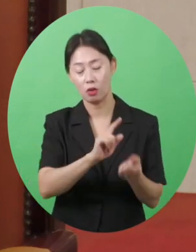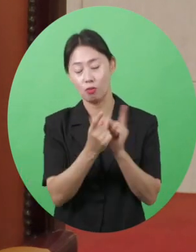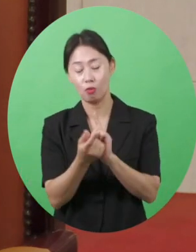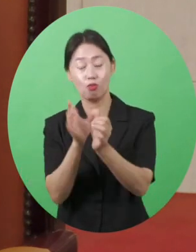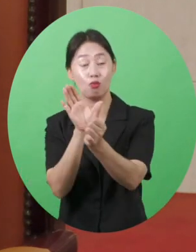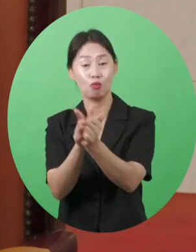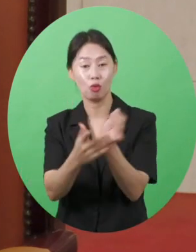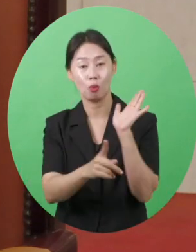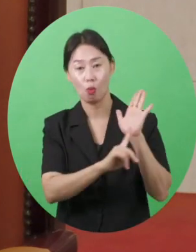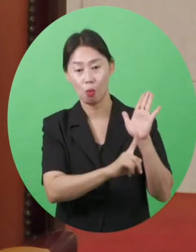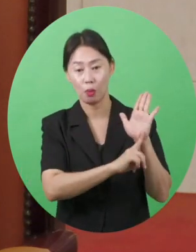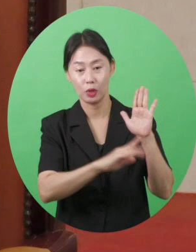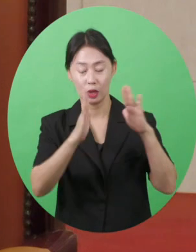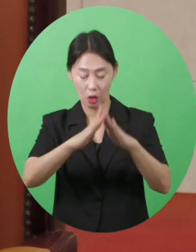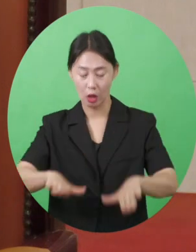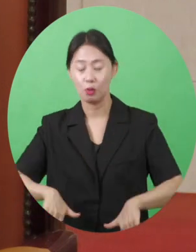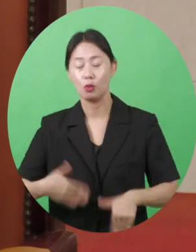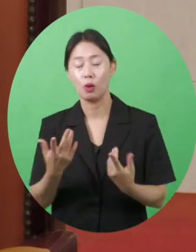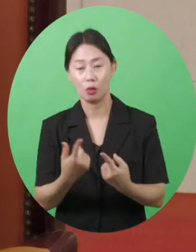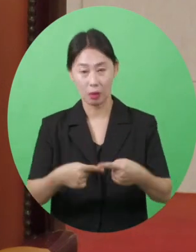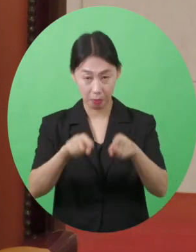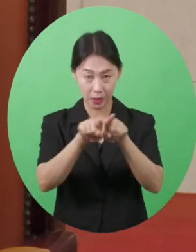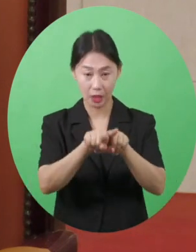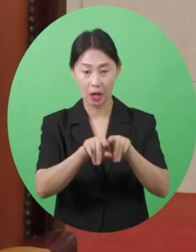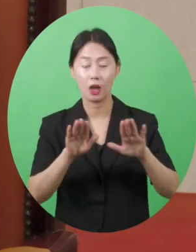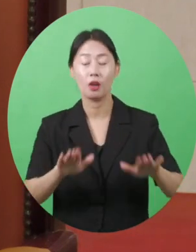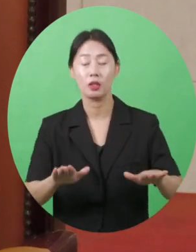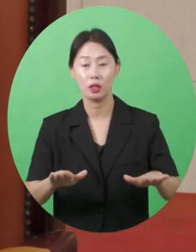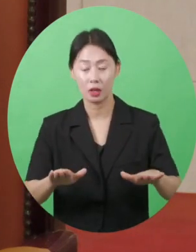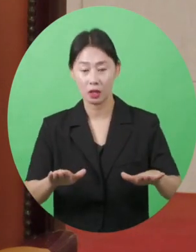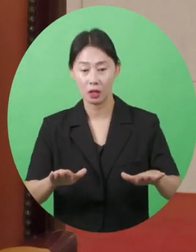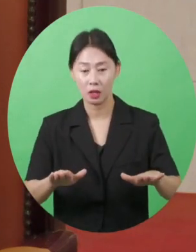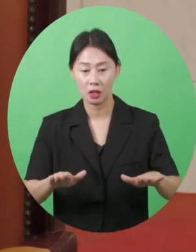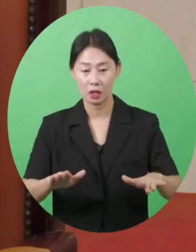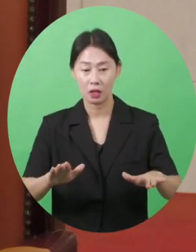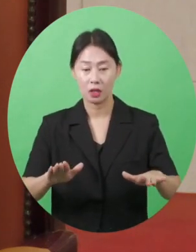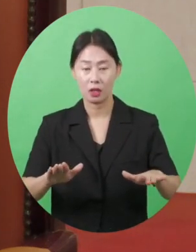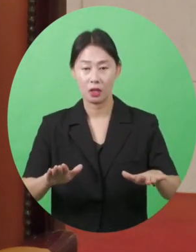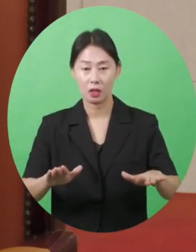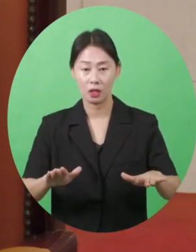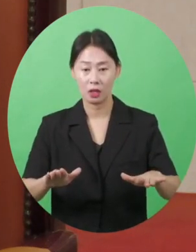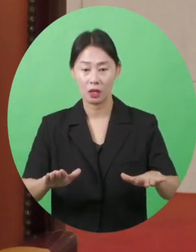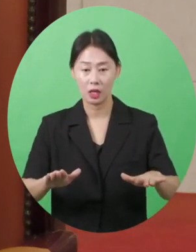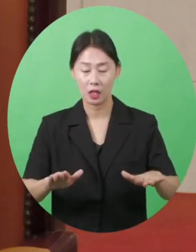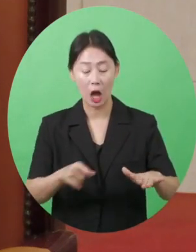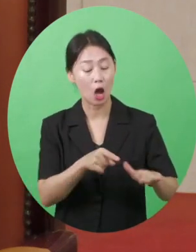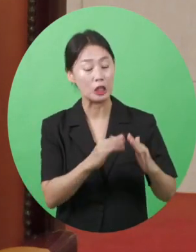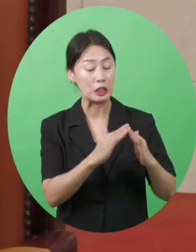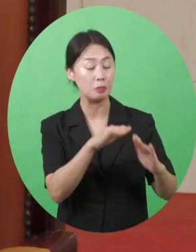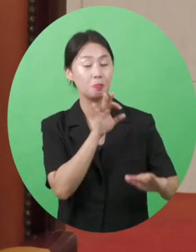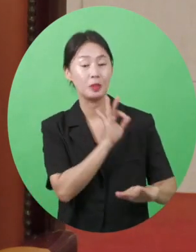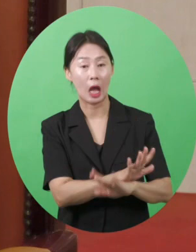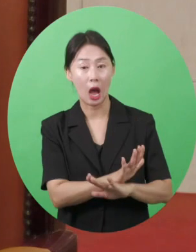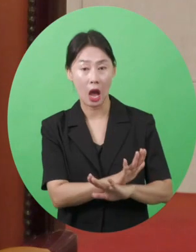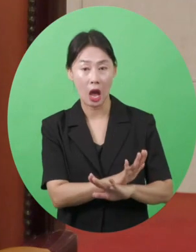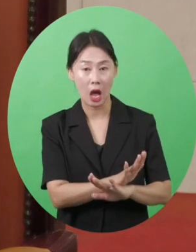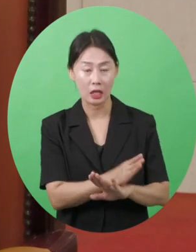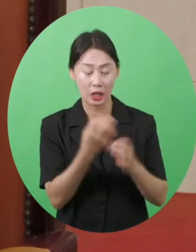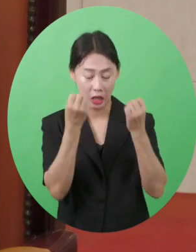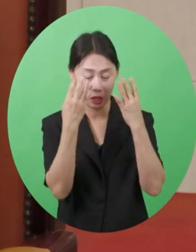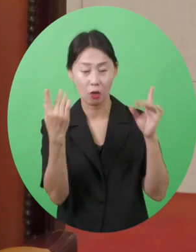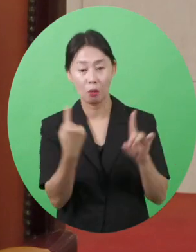통해서 전라남도와 함께 현재 지역 그 주택을 매입해가지고 중축을